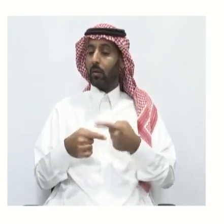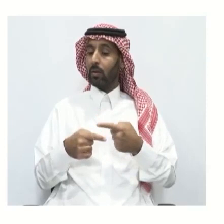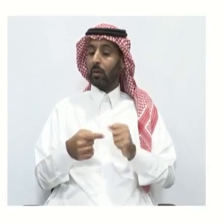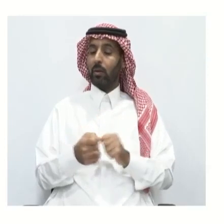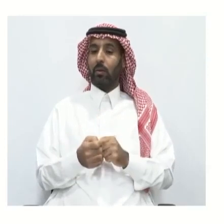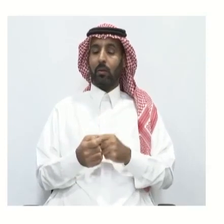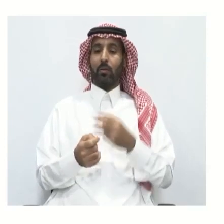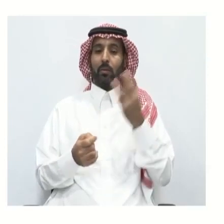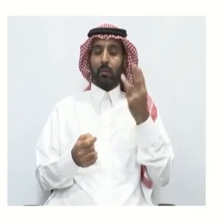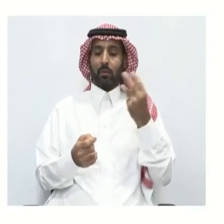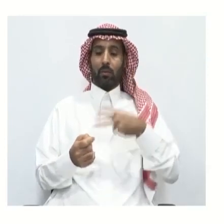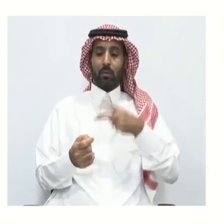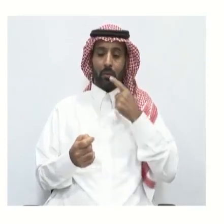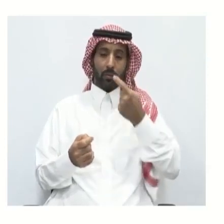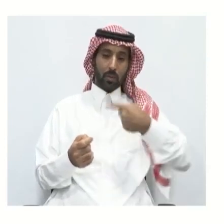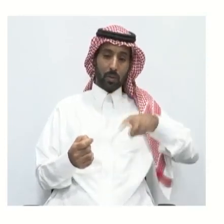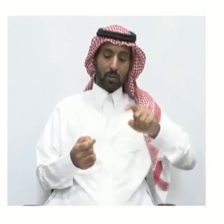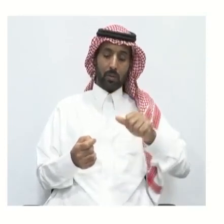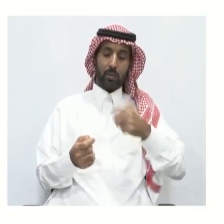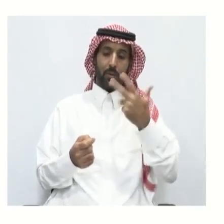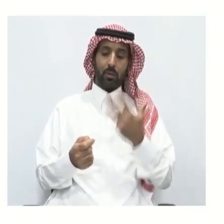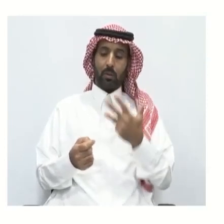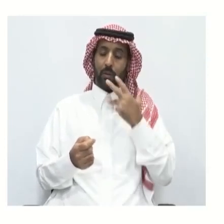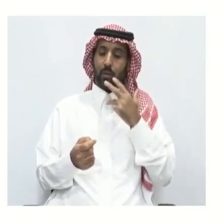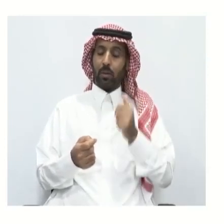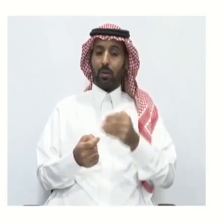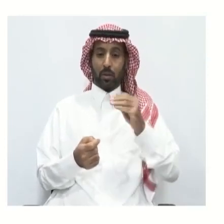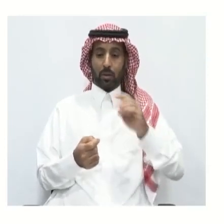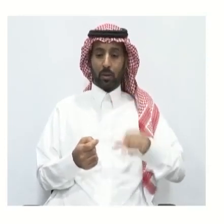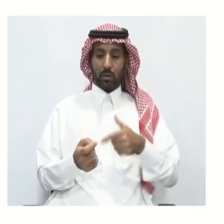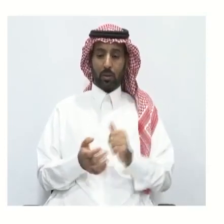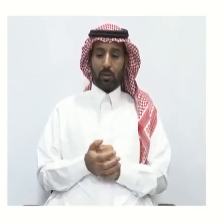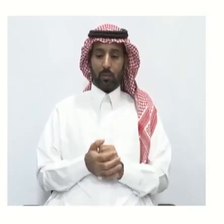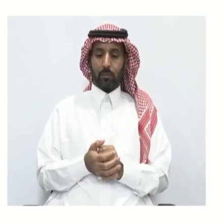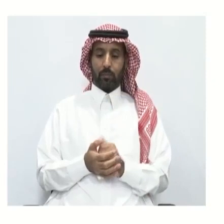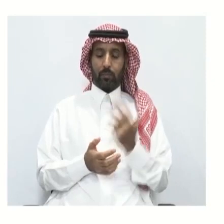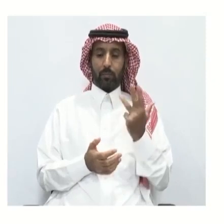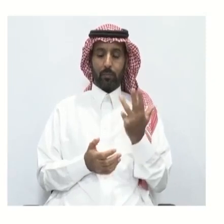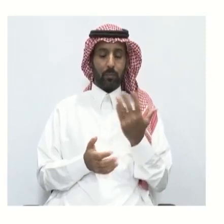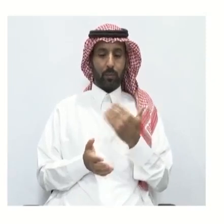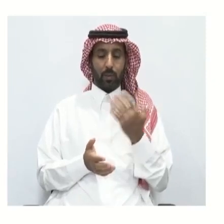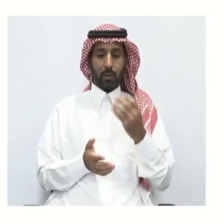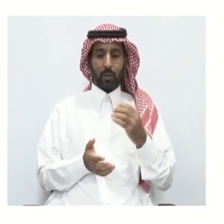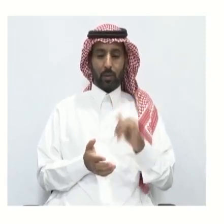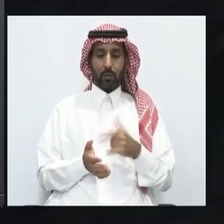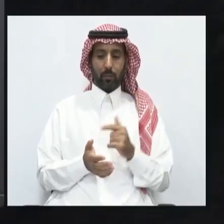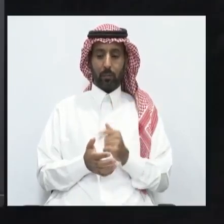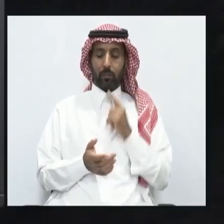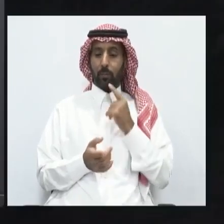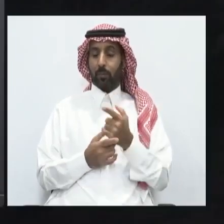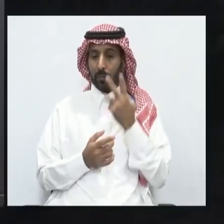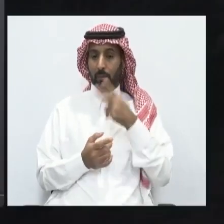23.9 جرام وهنا لدي كلوريد الالمنيوم اذا المردود النظري